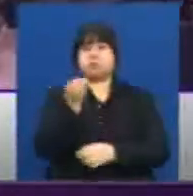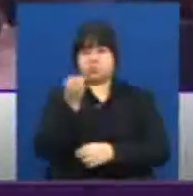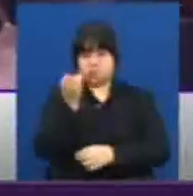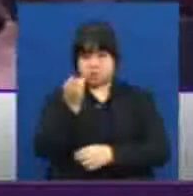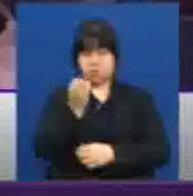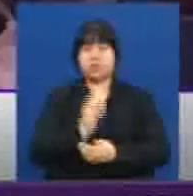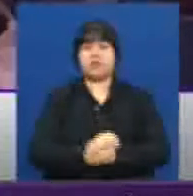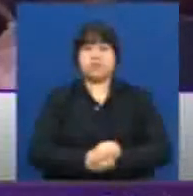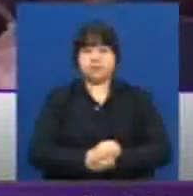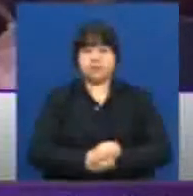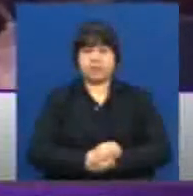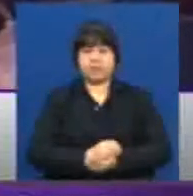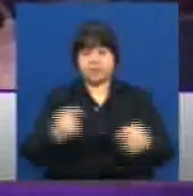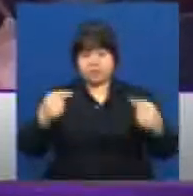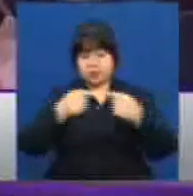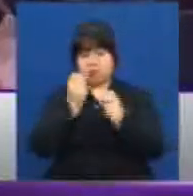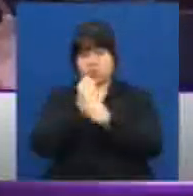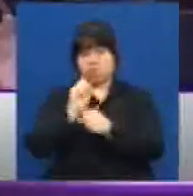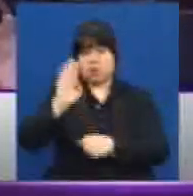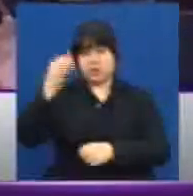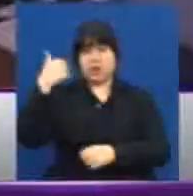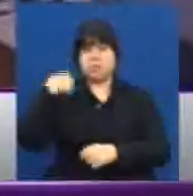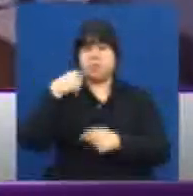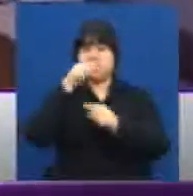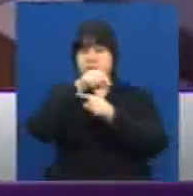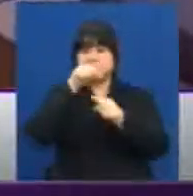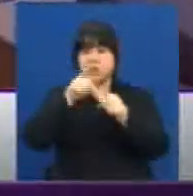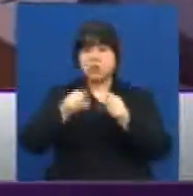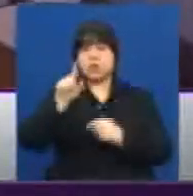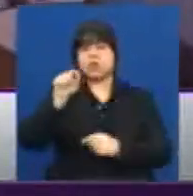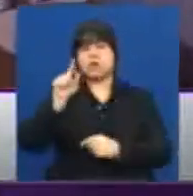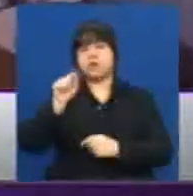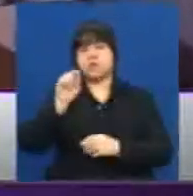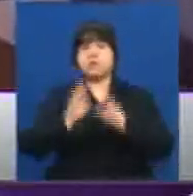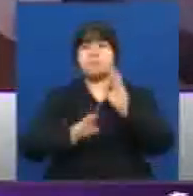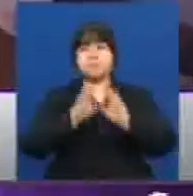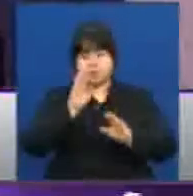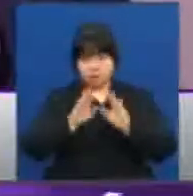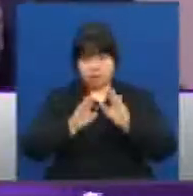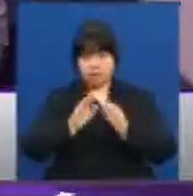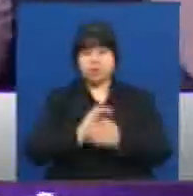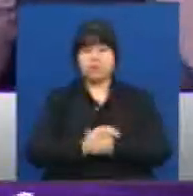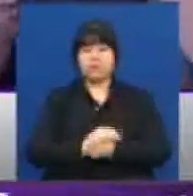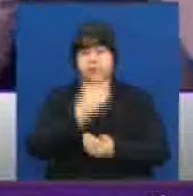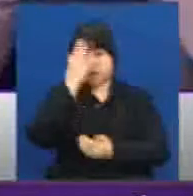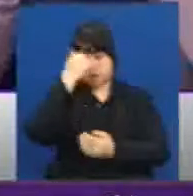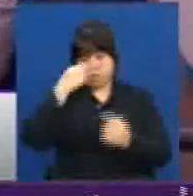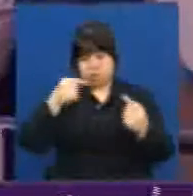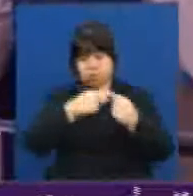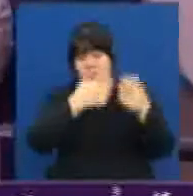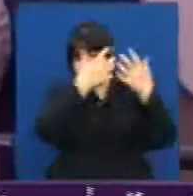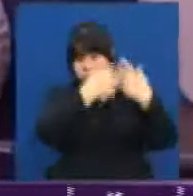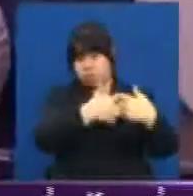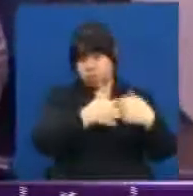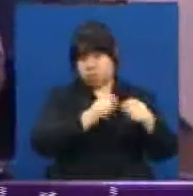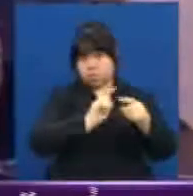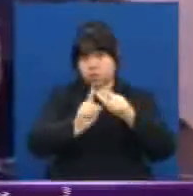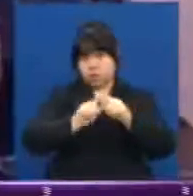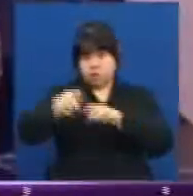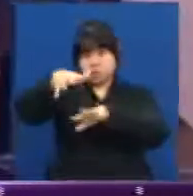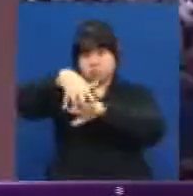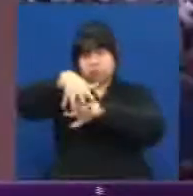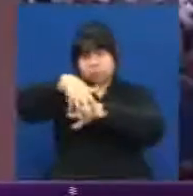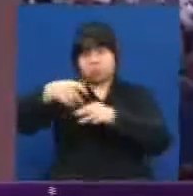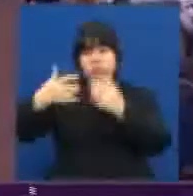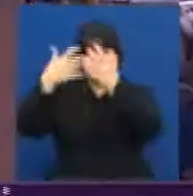ในส่วนของบริษัทมีแรงงานต่างด้าวเพียงร้อยละ20ของพนักงานทั้งหมดเนื่องจากการผลิตส่วนใหญ่จะใช้เครื่องจักรและ